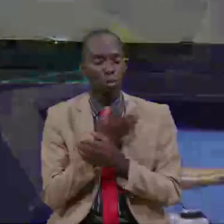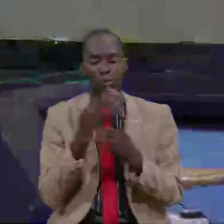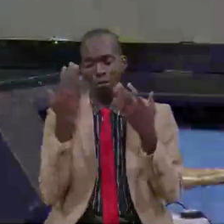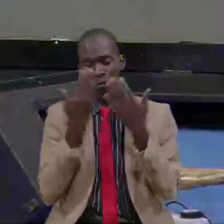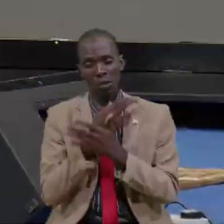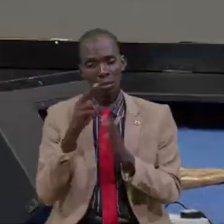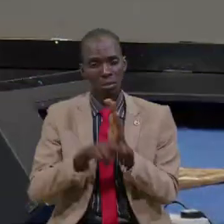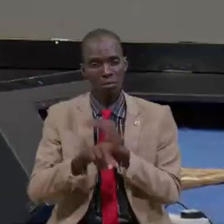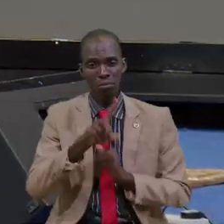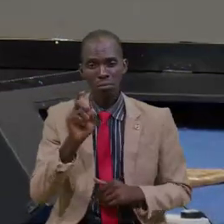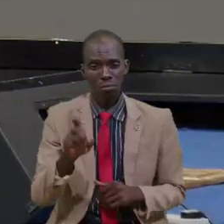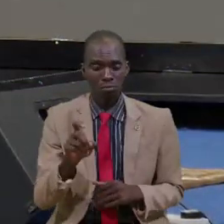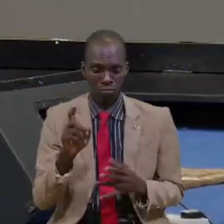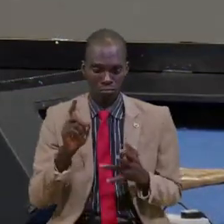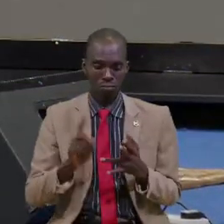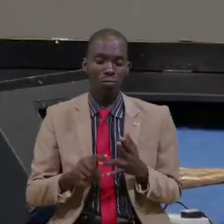Est-ce l'amour